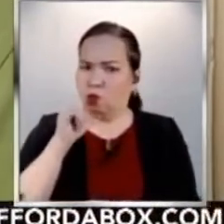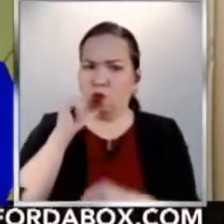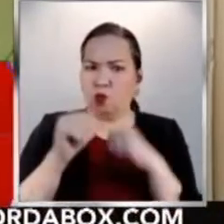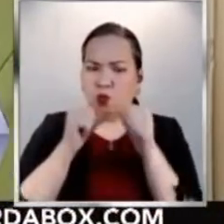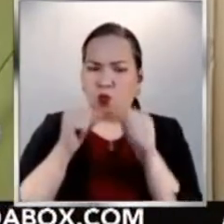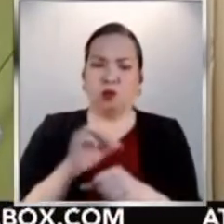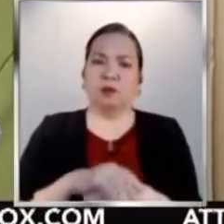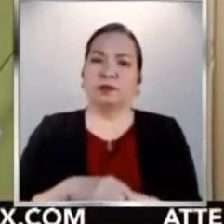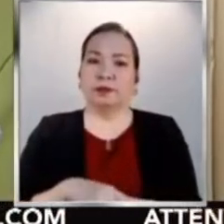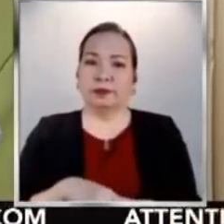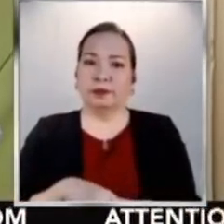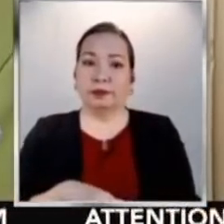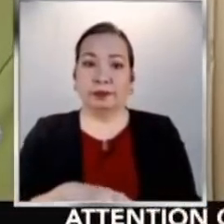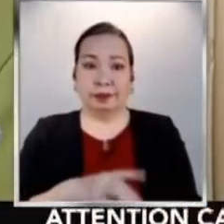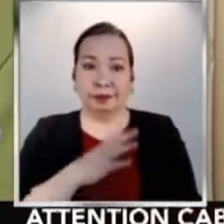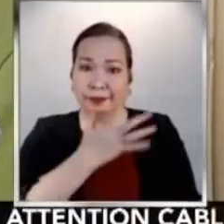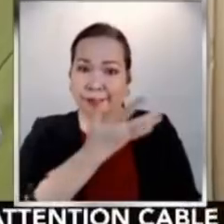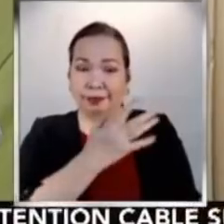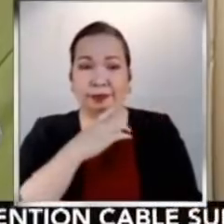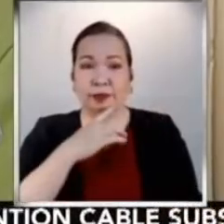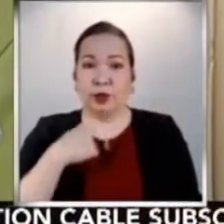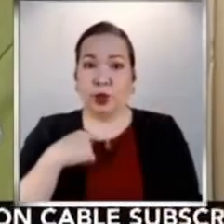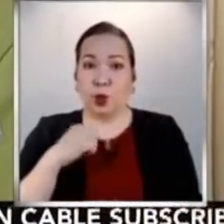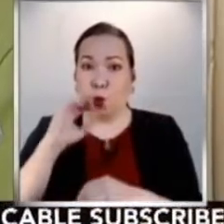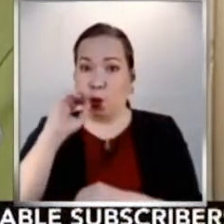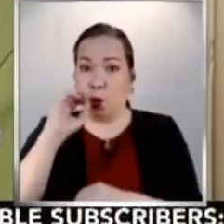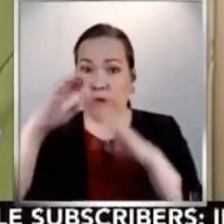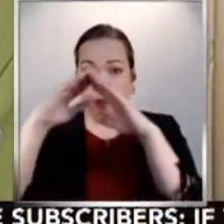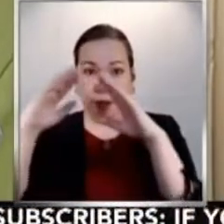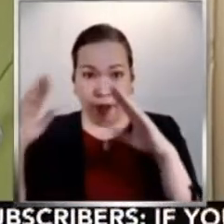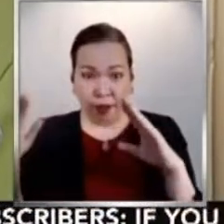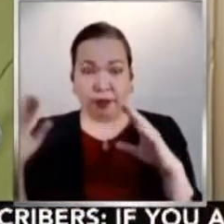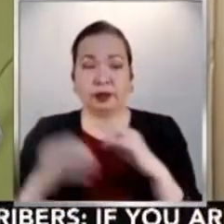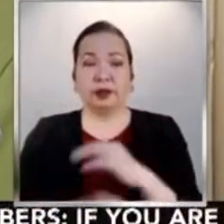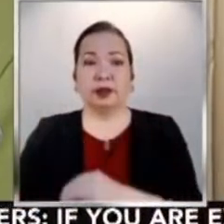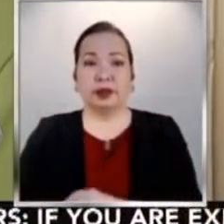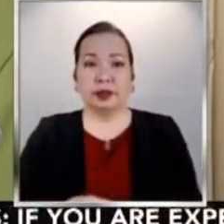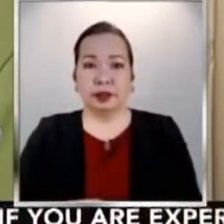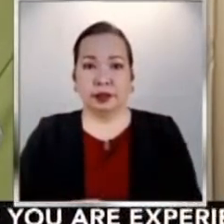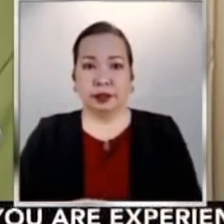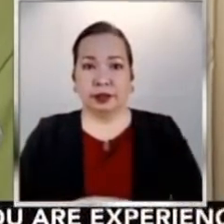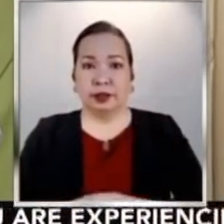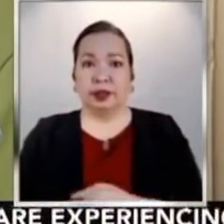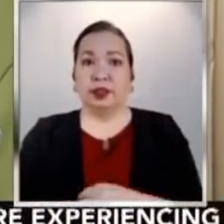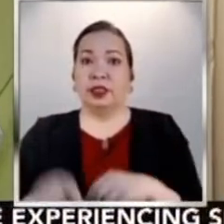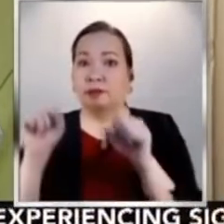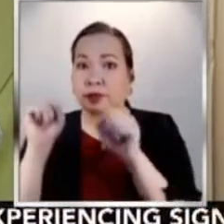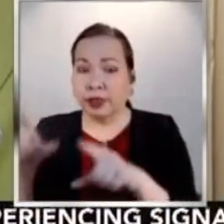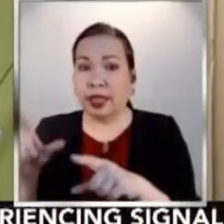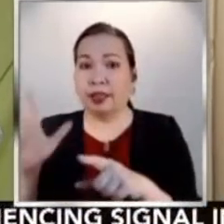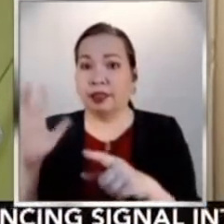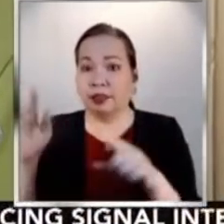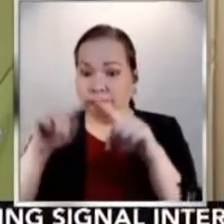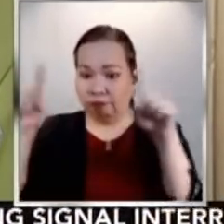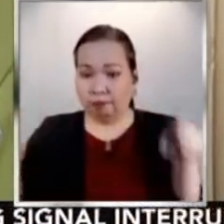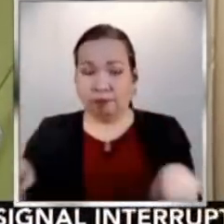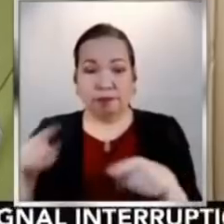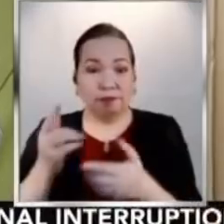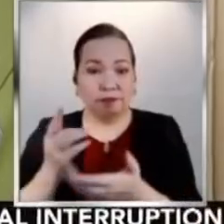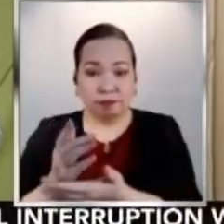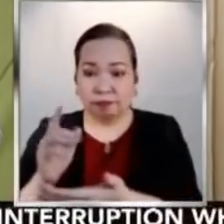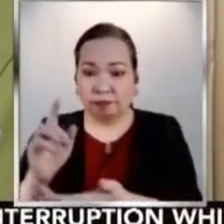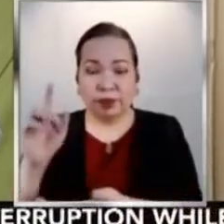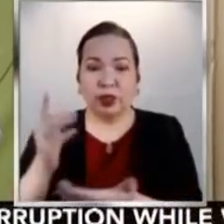yung may-ari ng bahay na binibenta ng rights, karapatan niya yun bilang may-ari ng